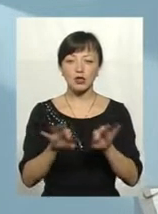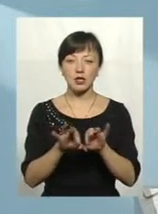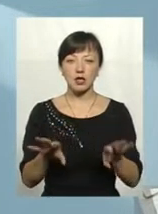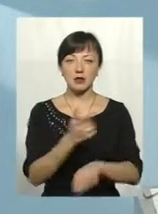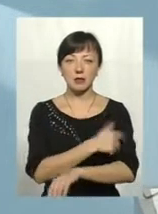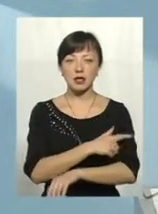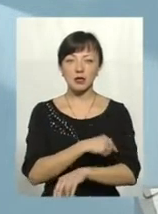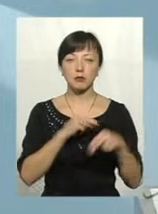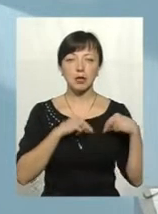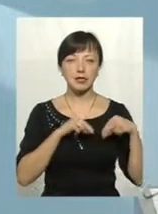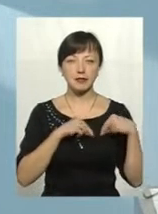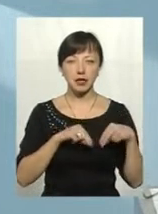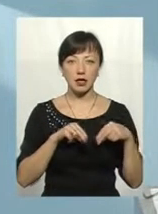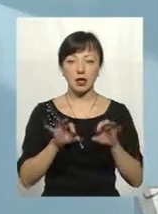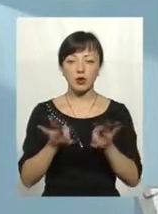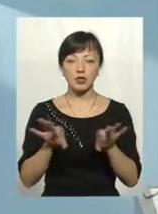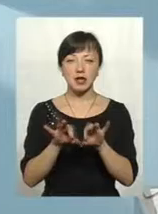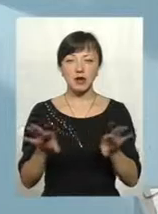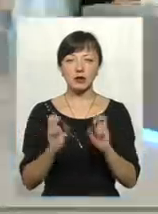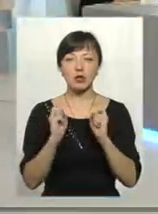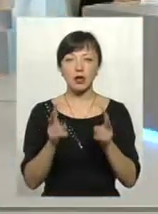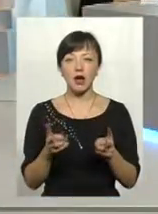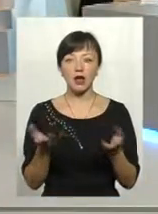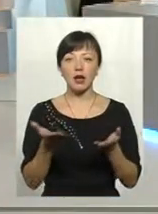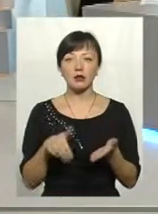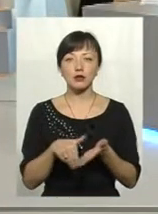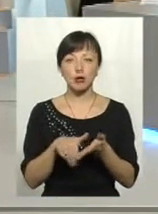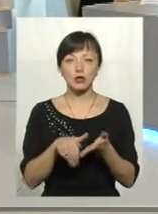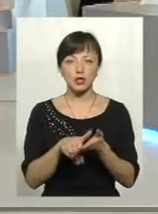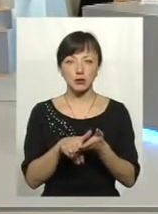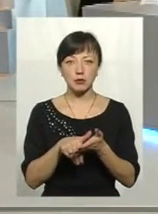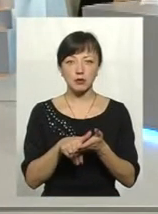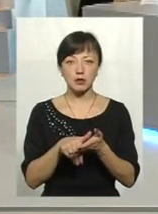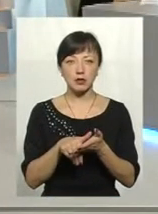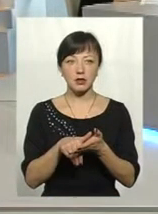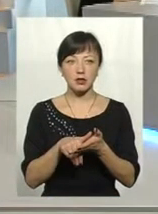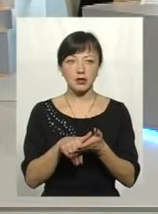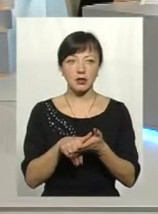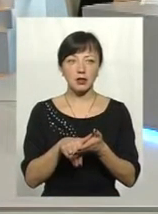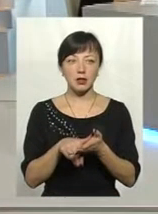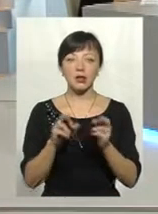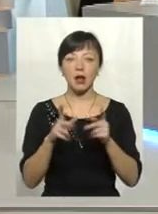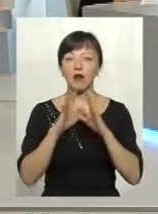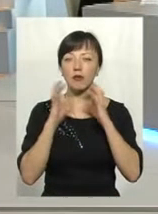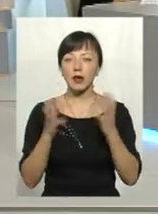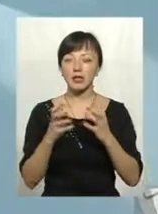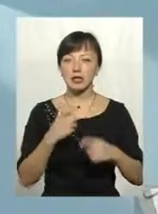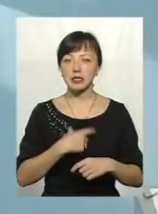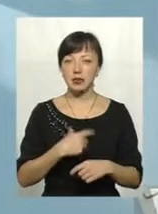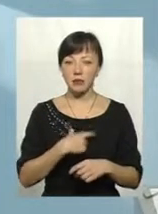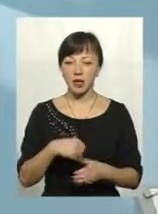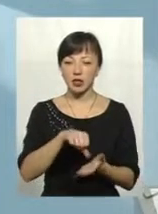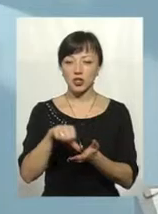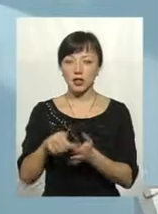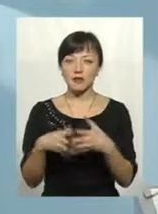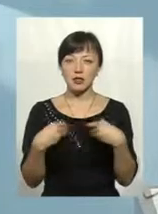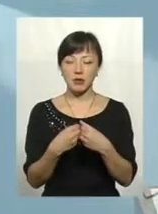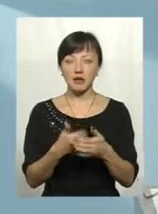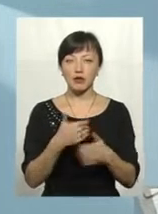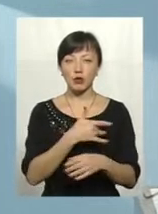медичні працівники, роз'яснюють, як, який спосіб, як уберегти себе та членів сім'ї від